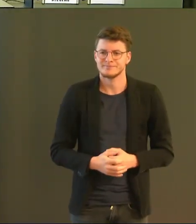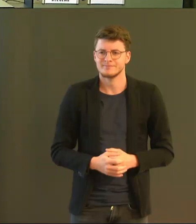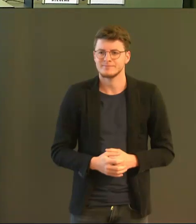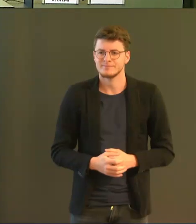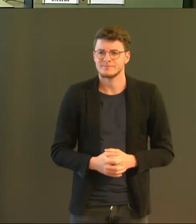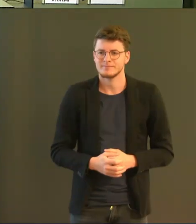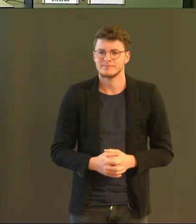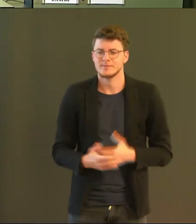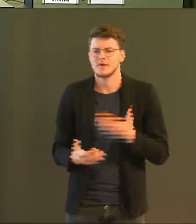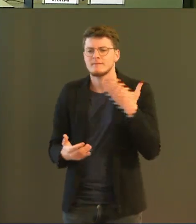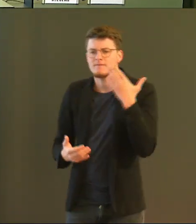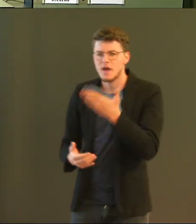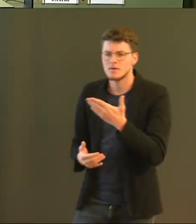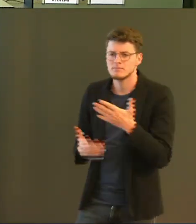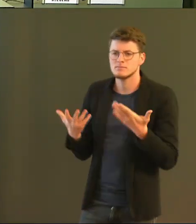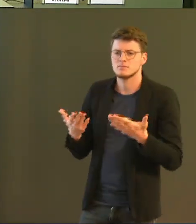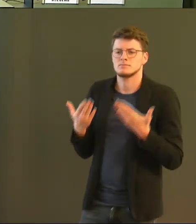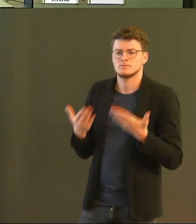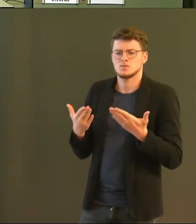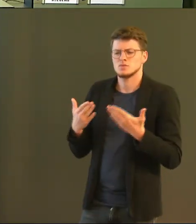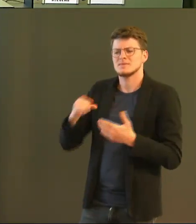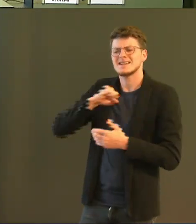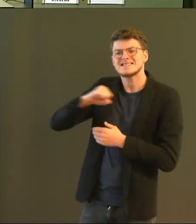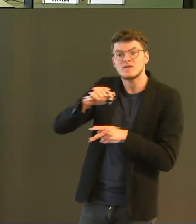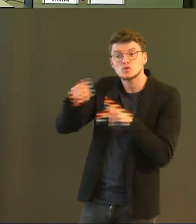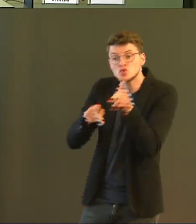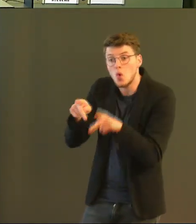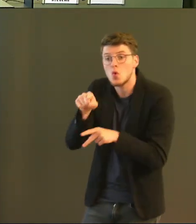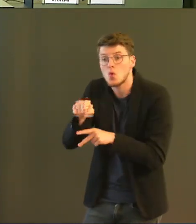moralité living group inc